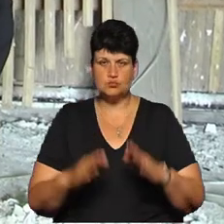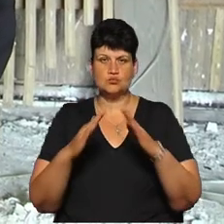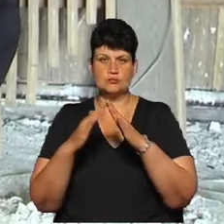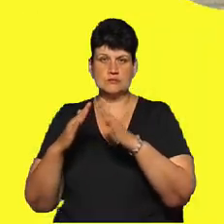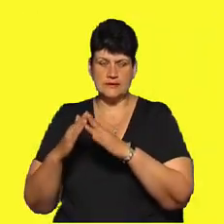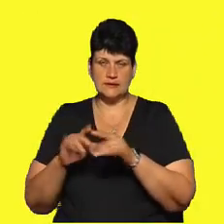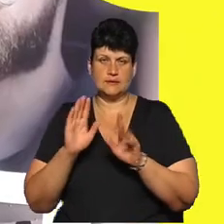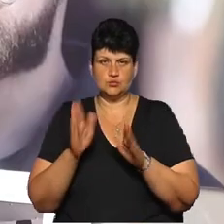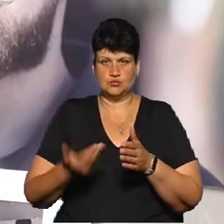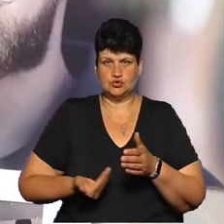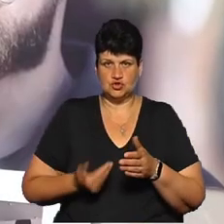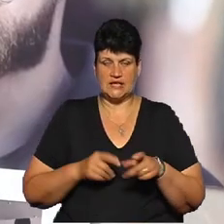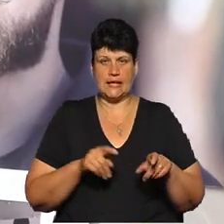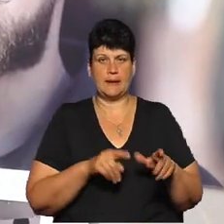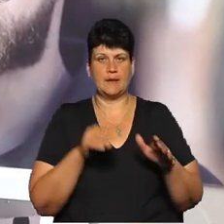переселенці.